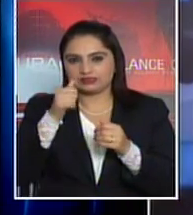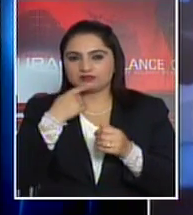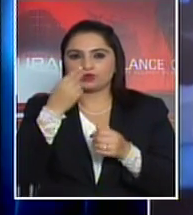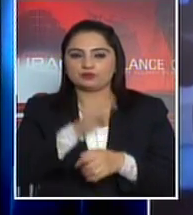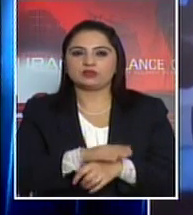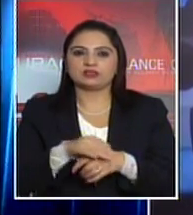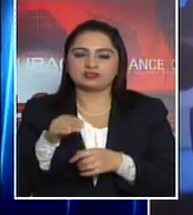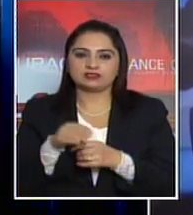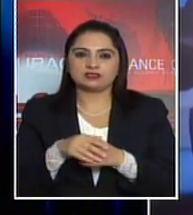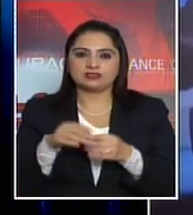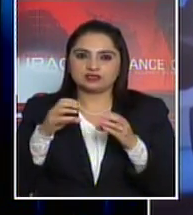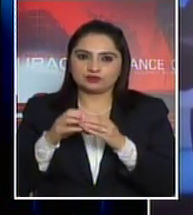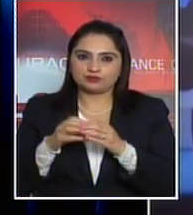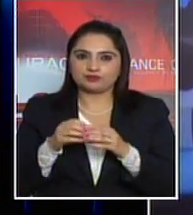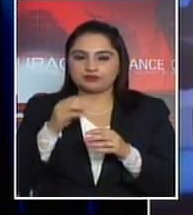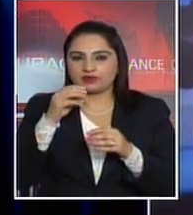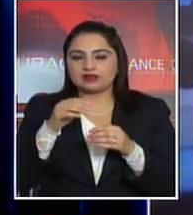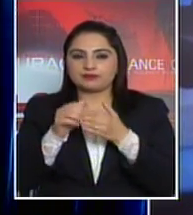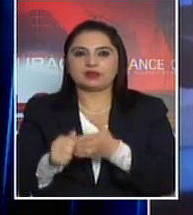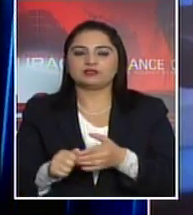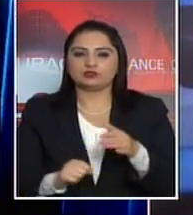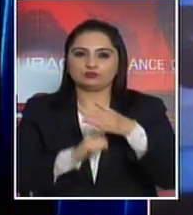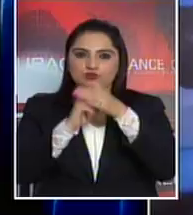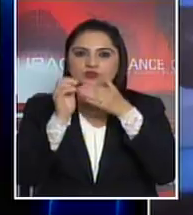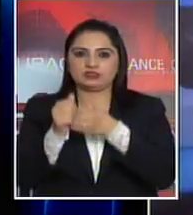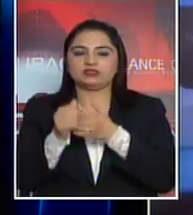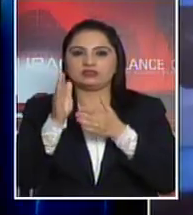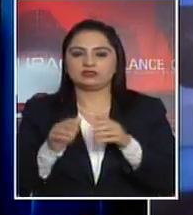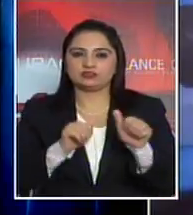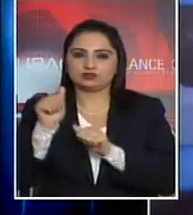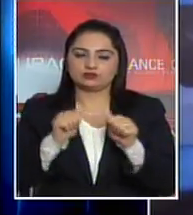बताए। पार्टीको शीर्ष नेतृत्वले जुन